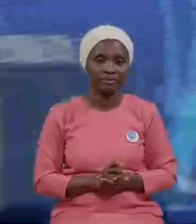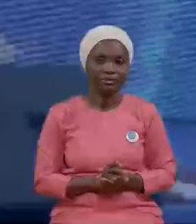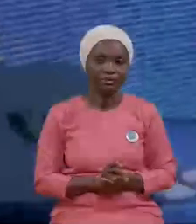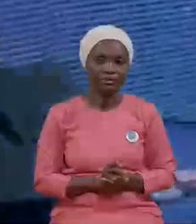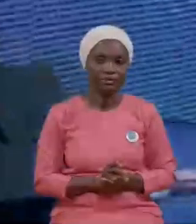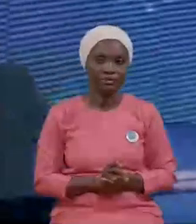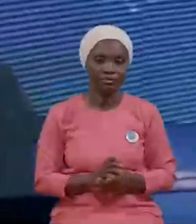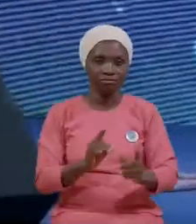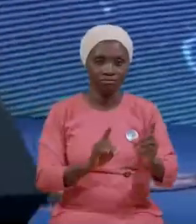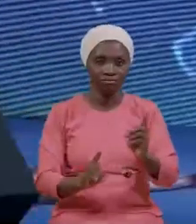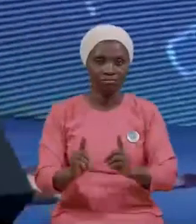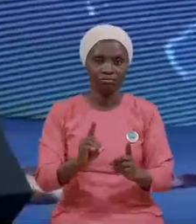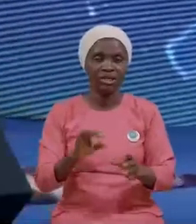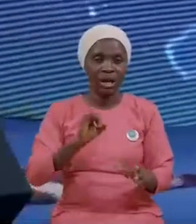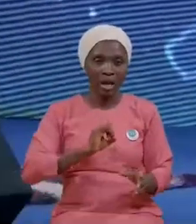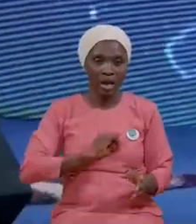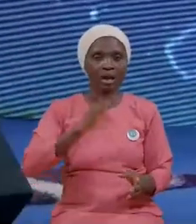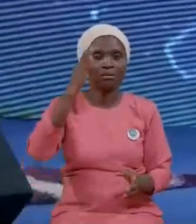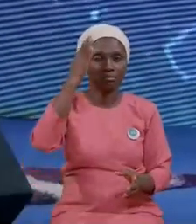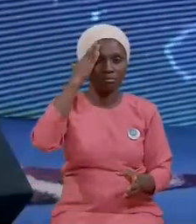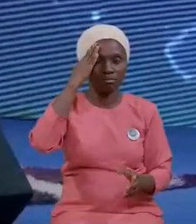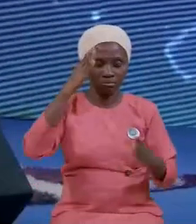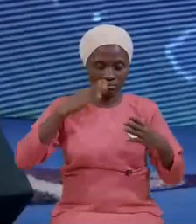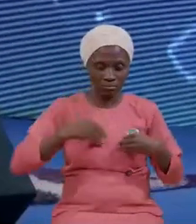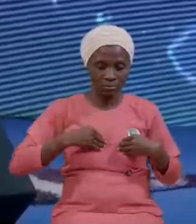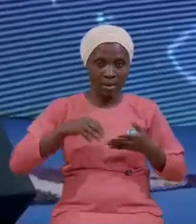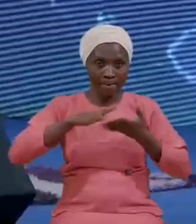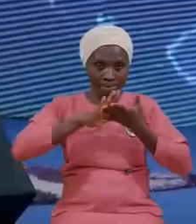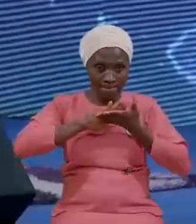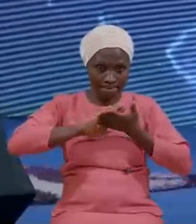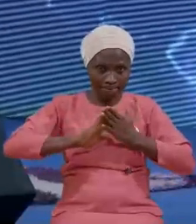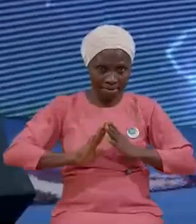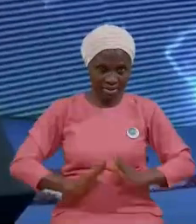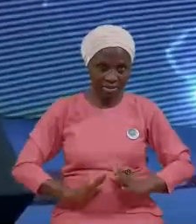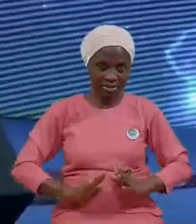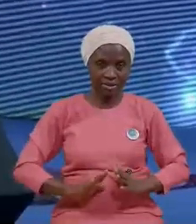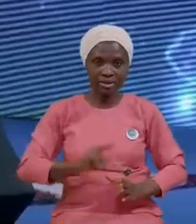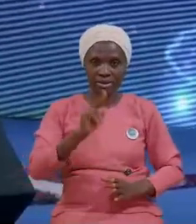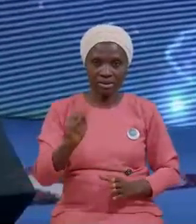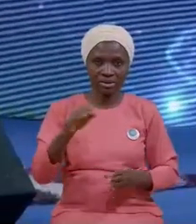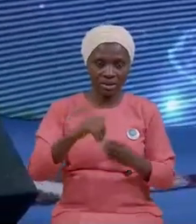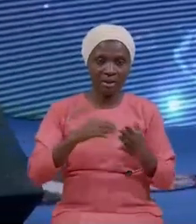Je reconnais le besoin, la nécessité de la paix dans ma vie.